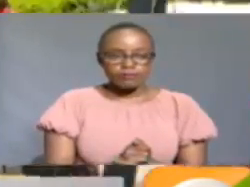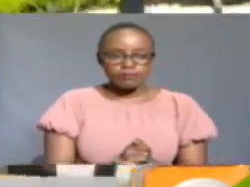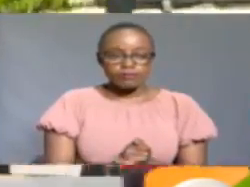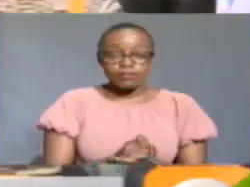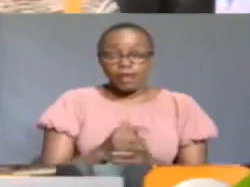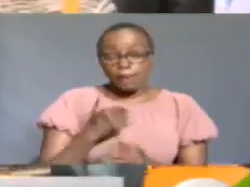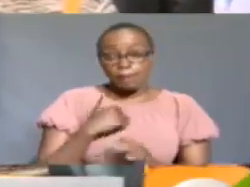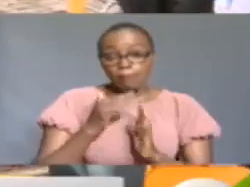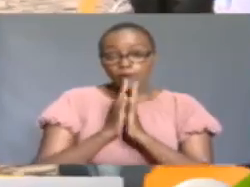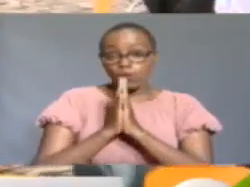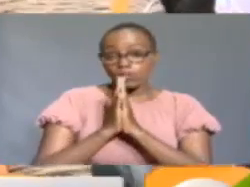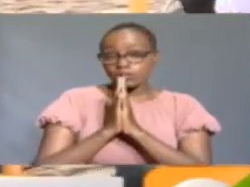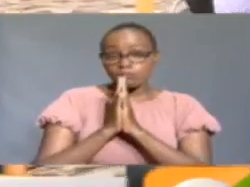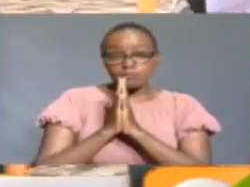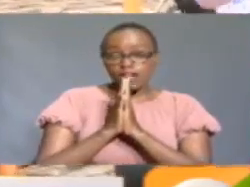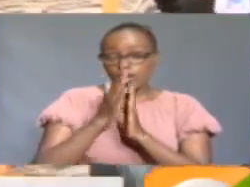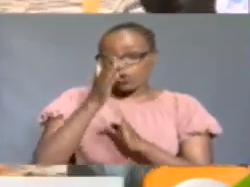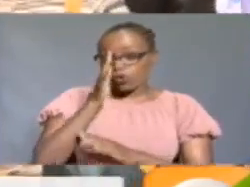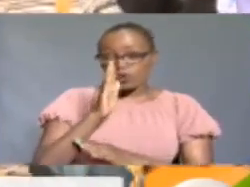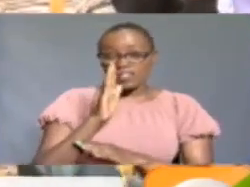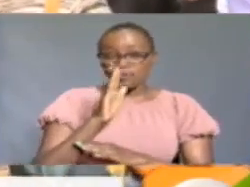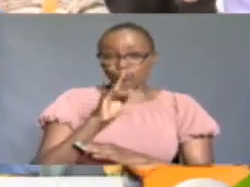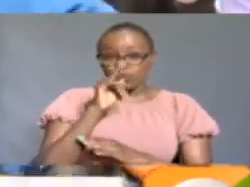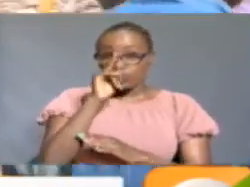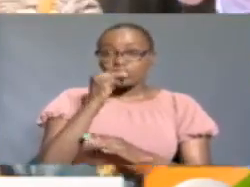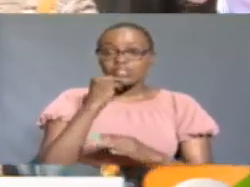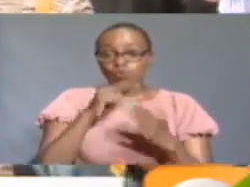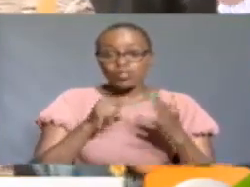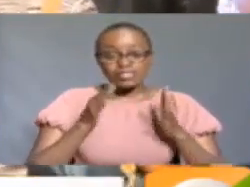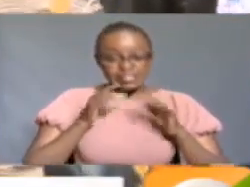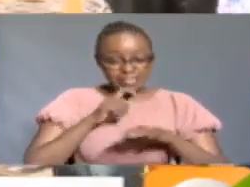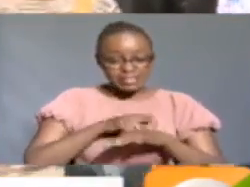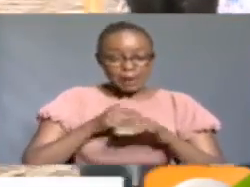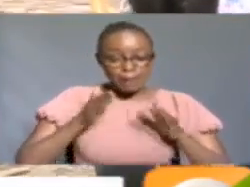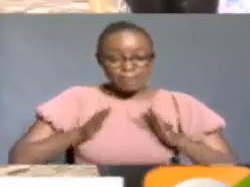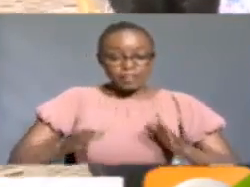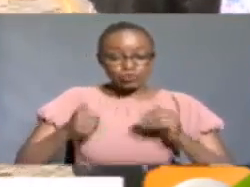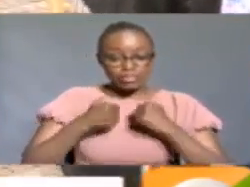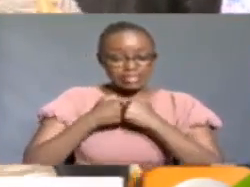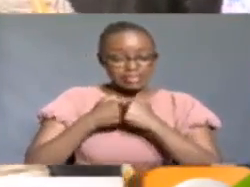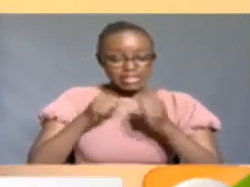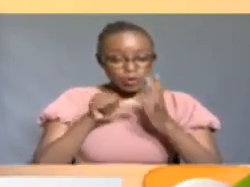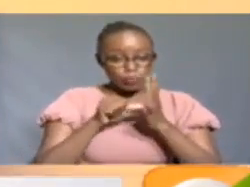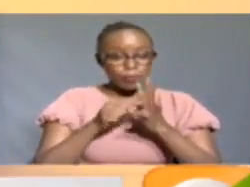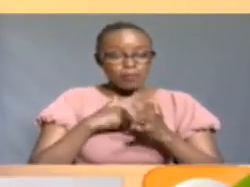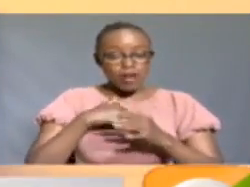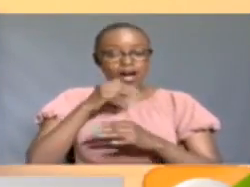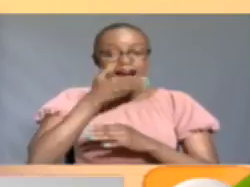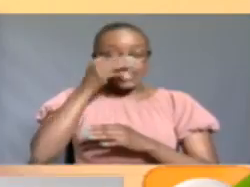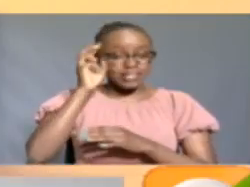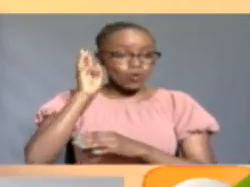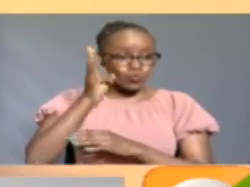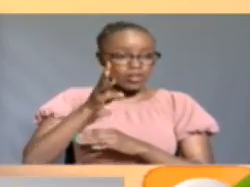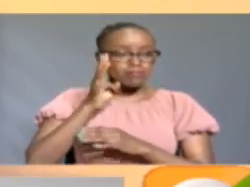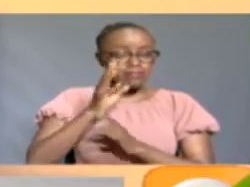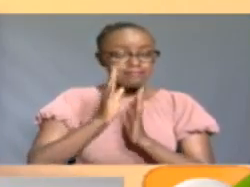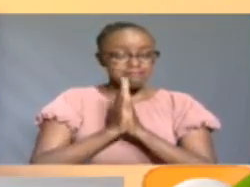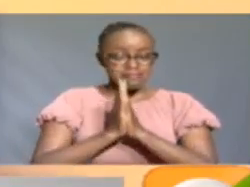Mimi kwa naomba tu nikasema Mungu, wao ulisema kwamba mtu akiwa kwa shida akikuita utaitika. Kwa hivyo mimi